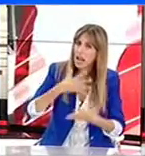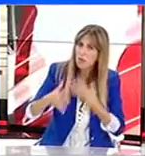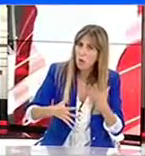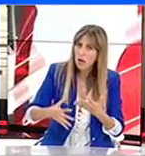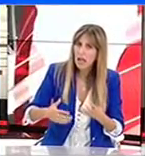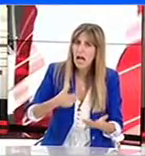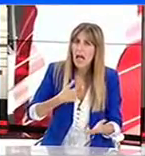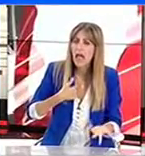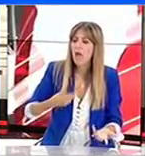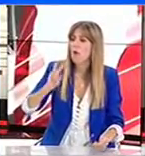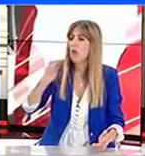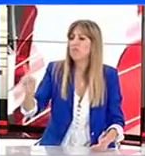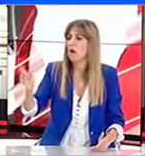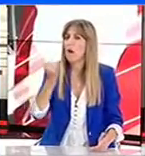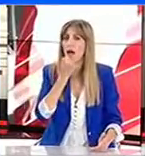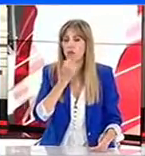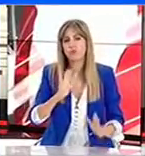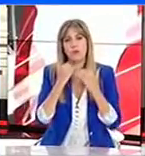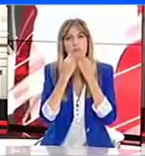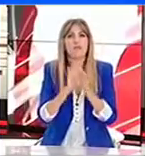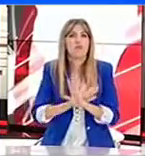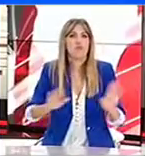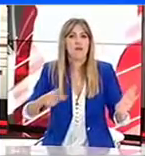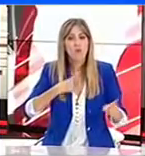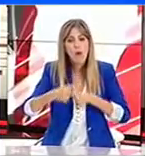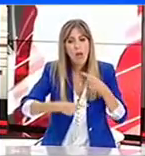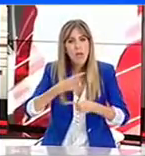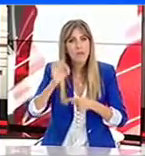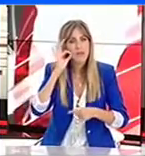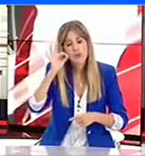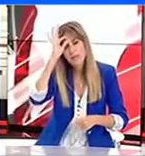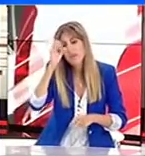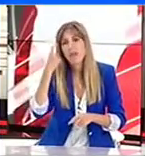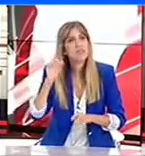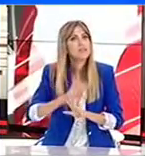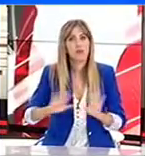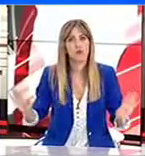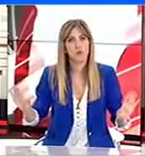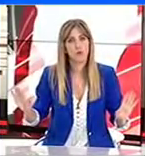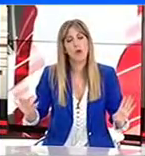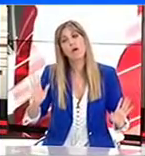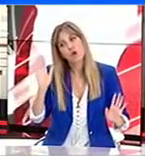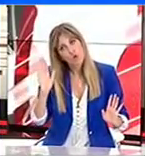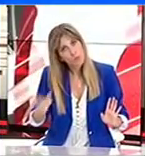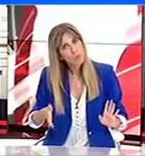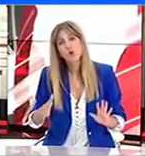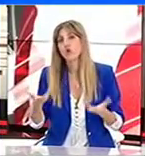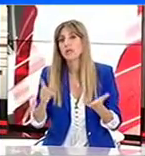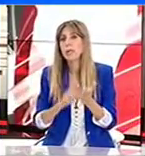Πρέπει λοιπόν το επόμενο διάστημα να προχωρήσουμε σε γρήγορους ρυθμούς, κυρίως να αυξήσουμε τον αριθμό των λεωφορείων. Άρα πρέπει να γίνουν νέες